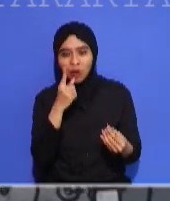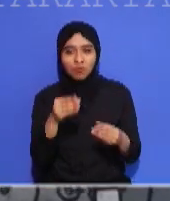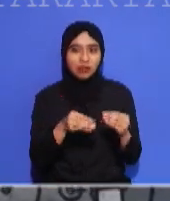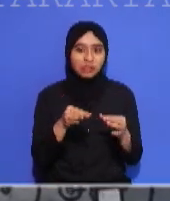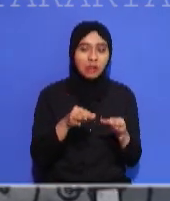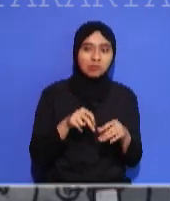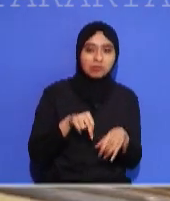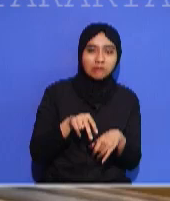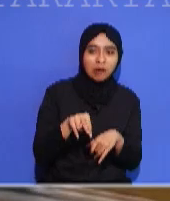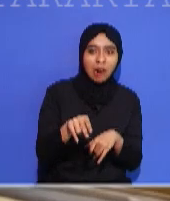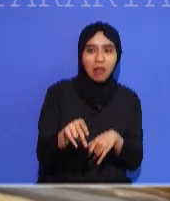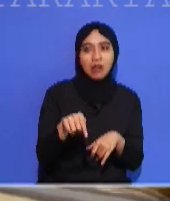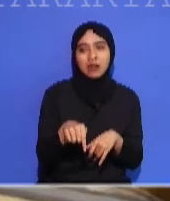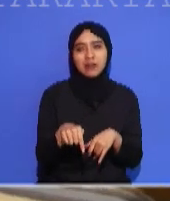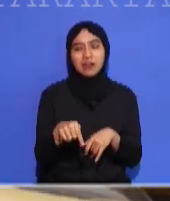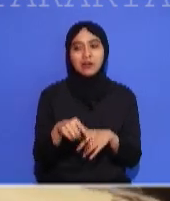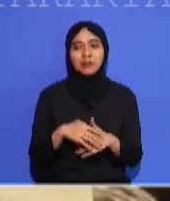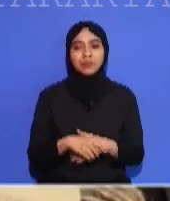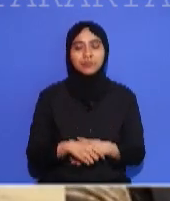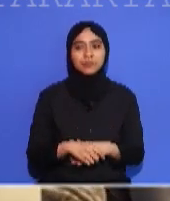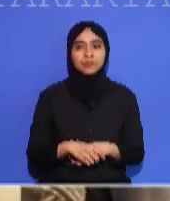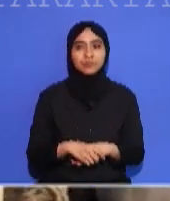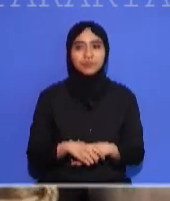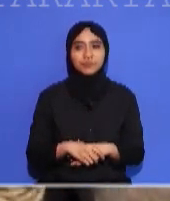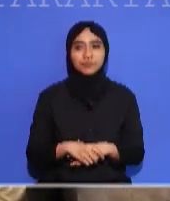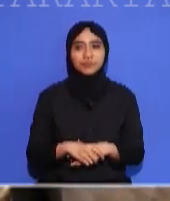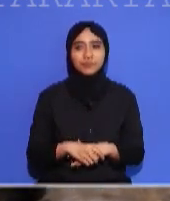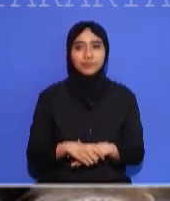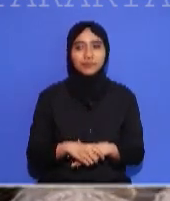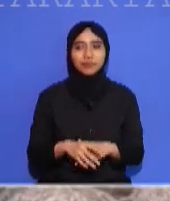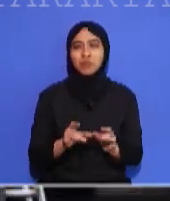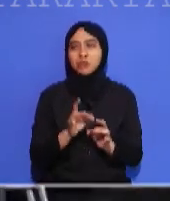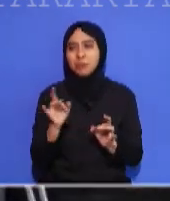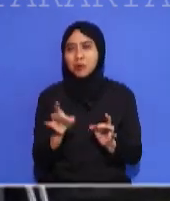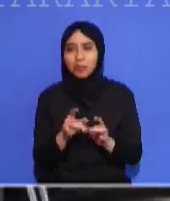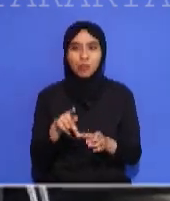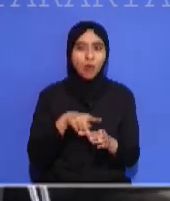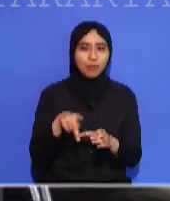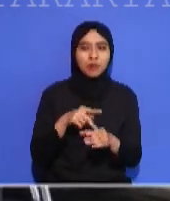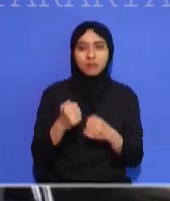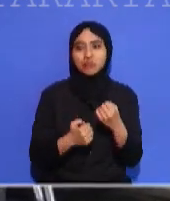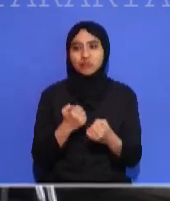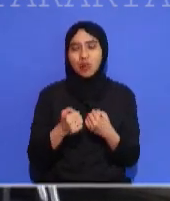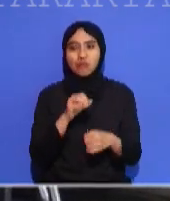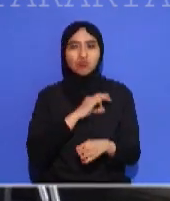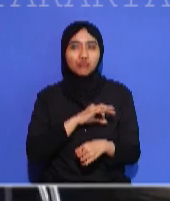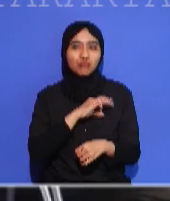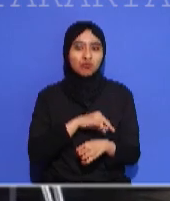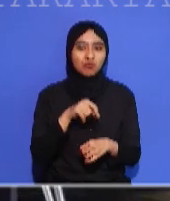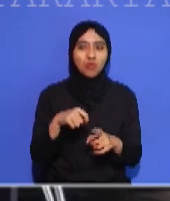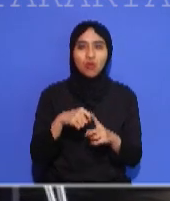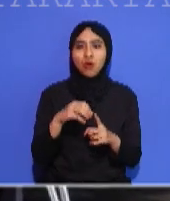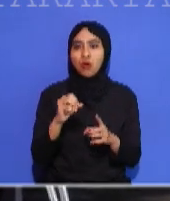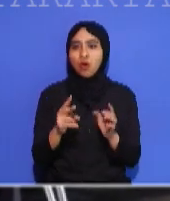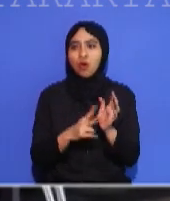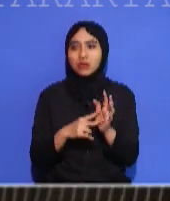kaki ser imate Ranger Jogja kopi kukang kopi yang mengupayakan kontribusi dari keuntungan untuk konservasi satwa